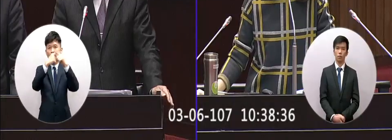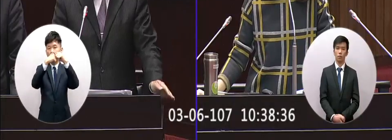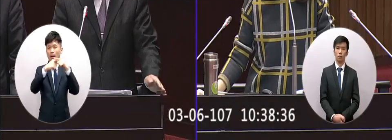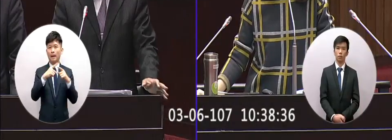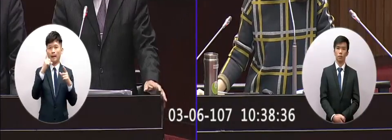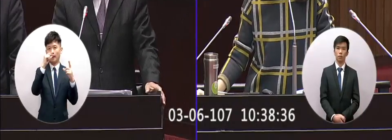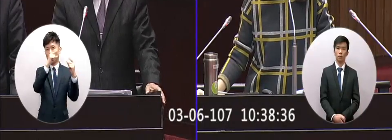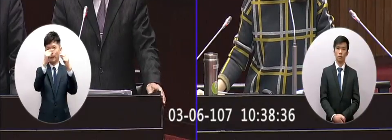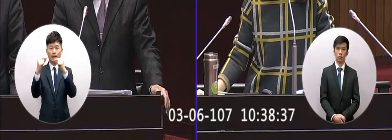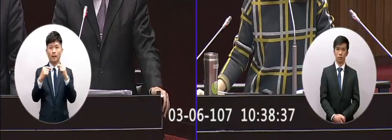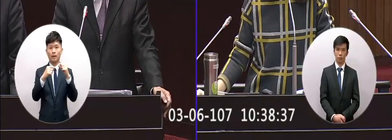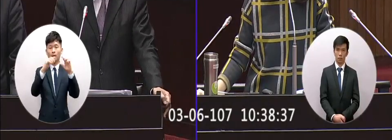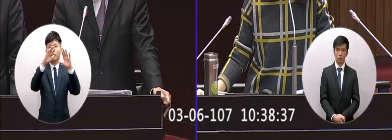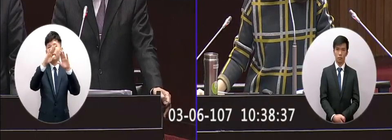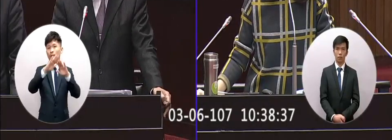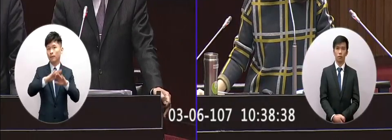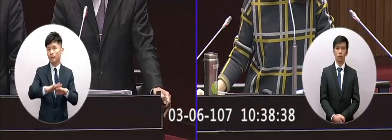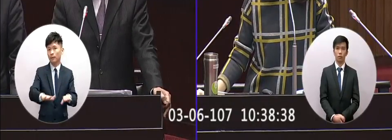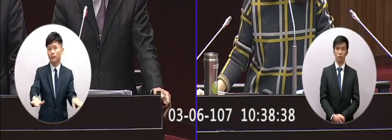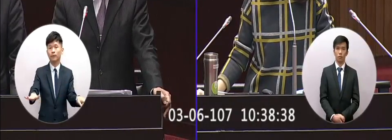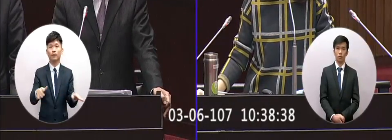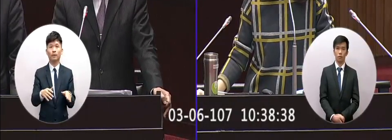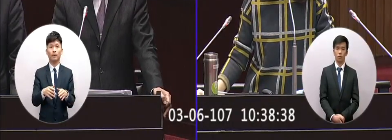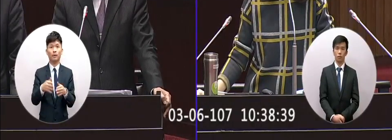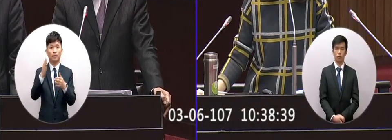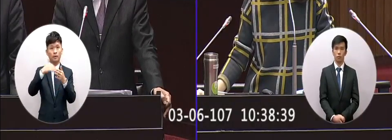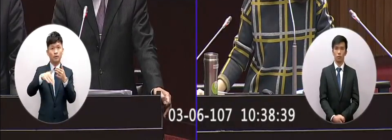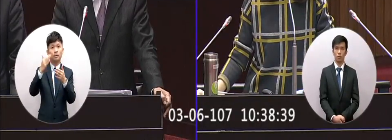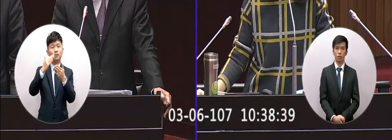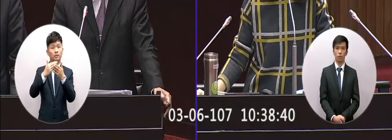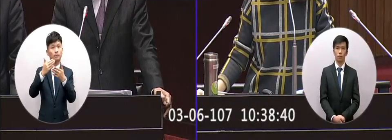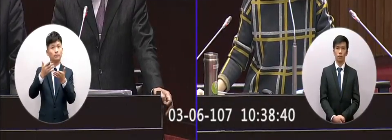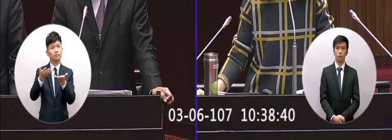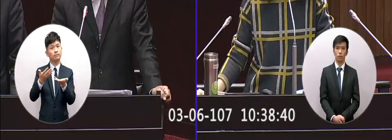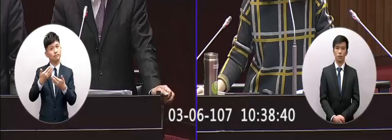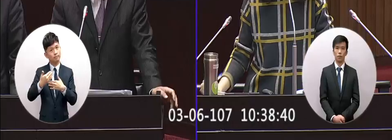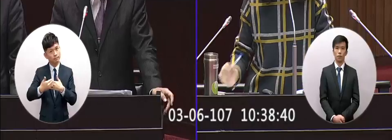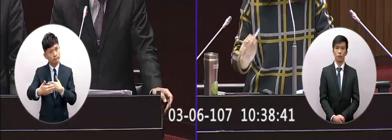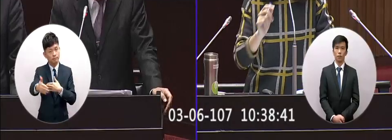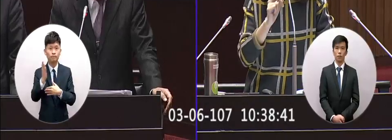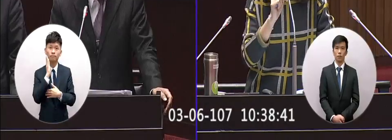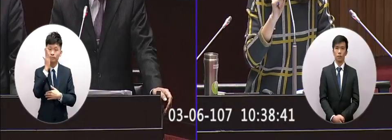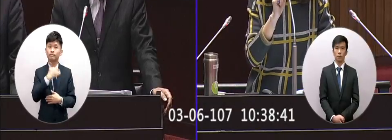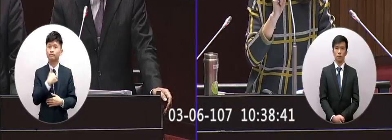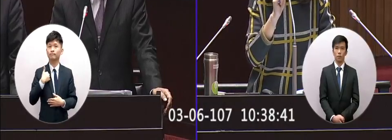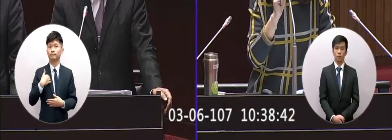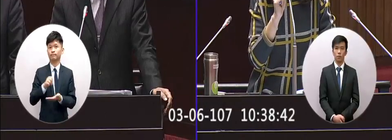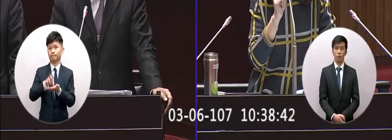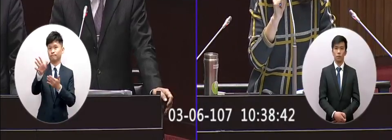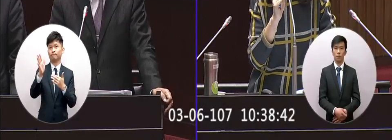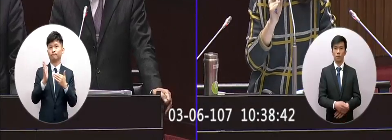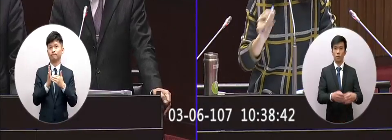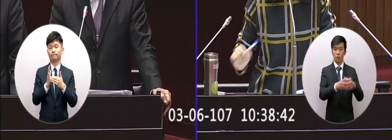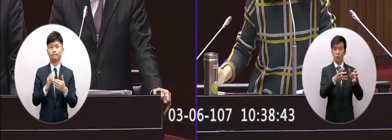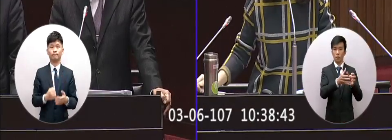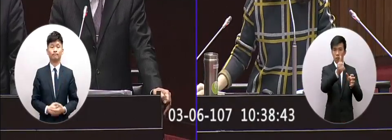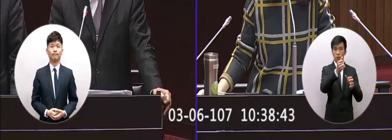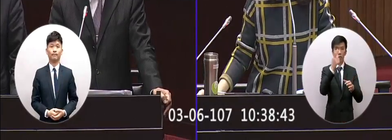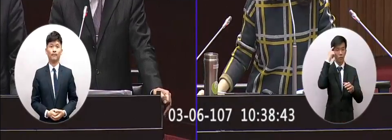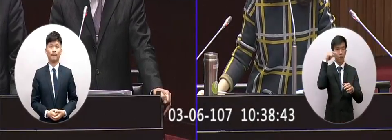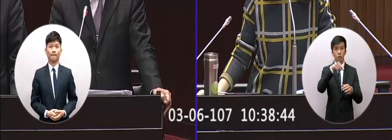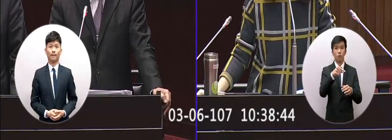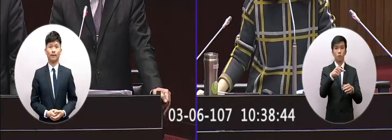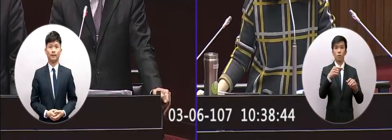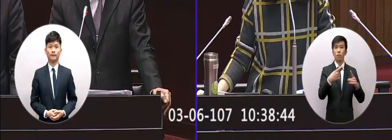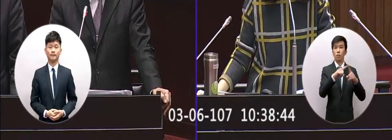的来告个段落，让台大的这个校务运作能够稳健的后续的发展。以上跟委员说明。 部长，我想这个争议也有一段